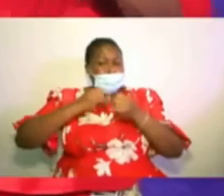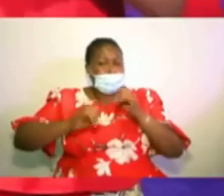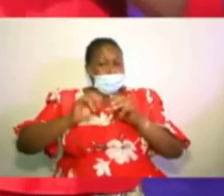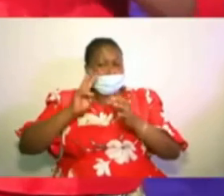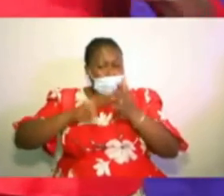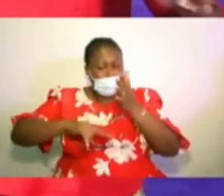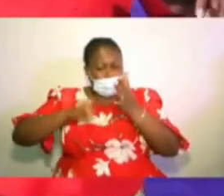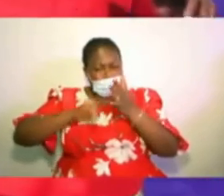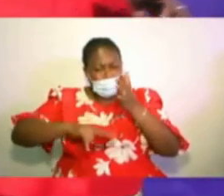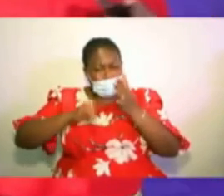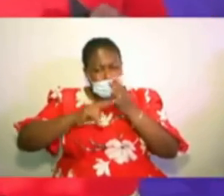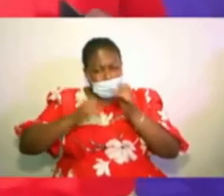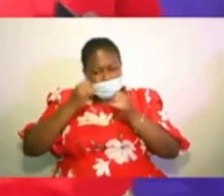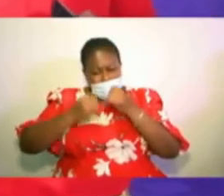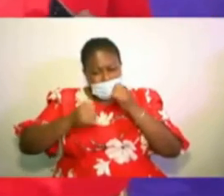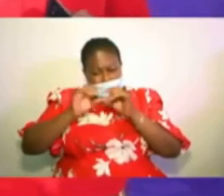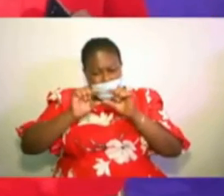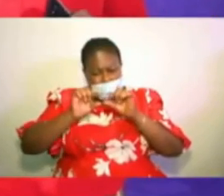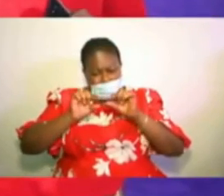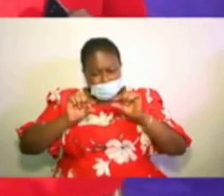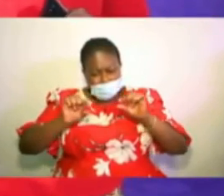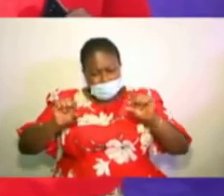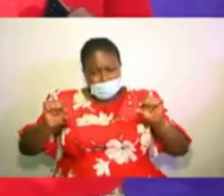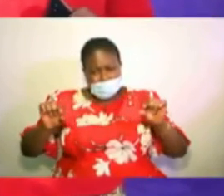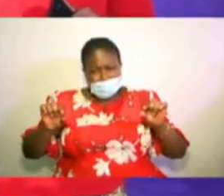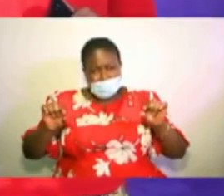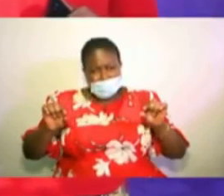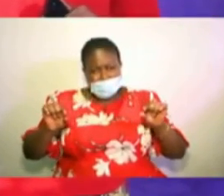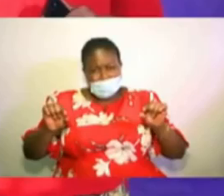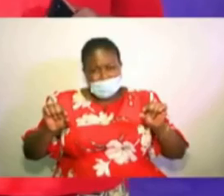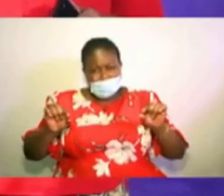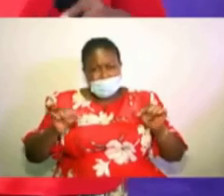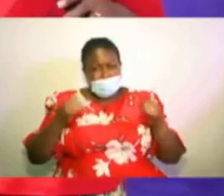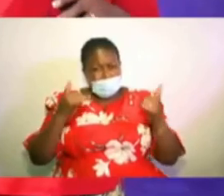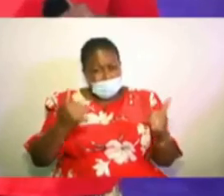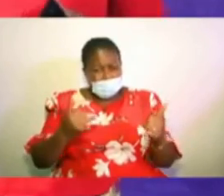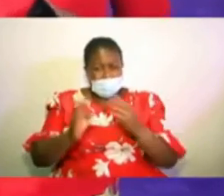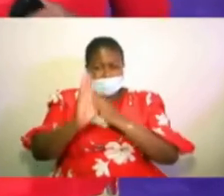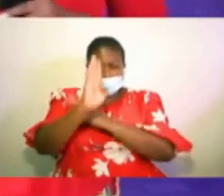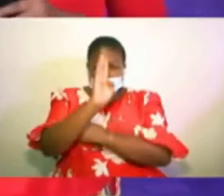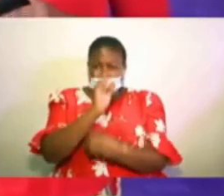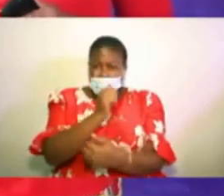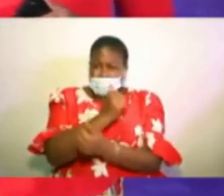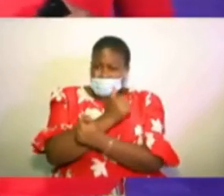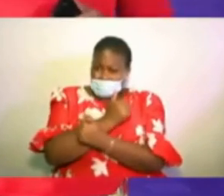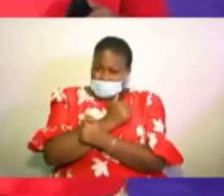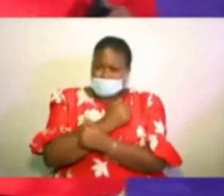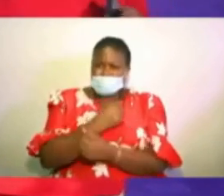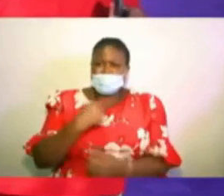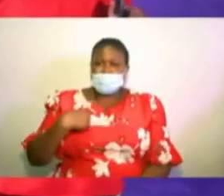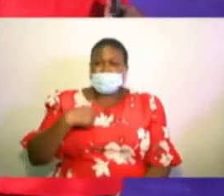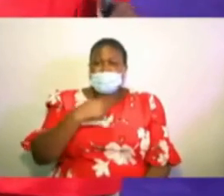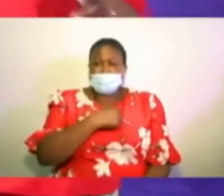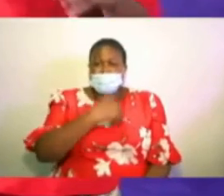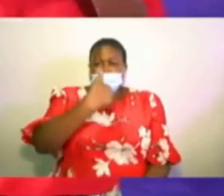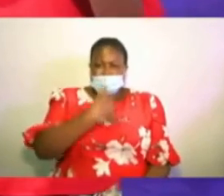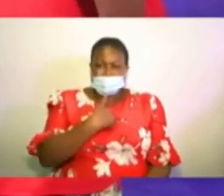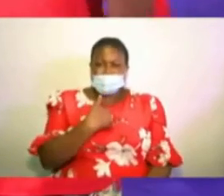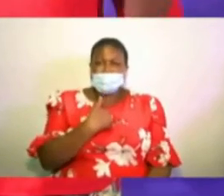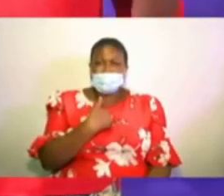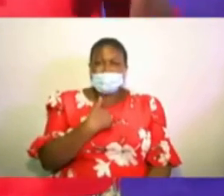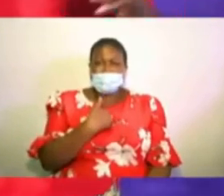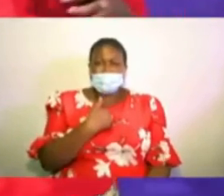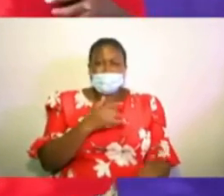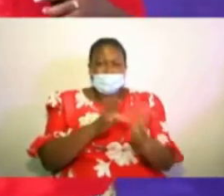Surtout la dernière partie. Because we have already enjoyed the love of God. For God so loved the world that he gave. Parce que nous avons